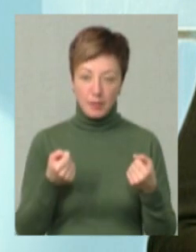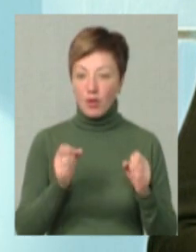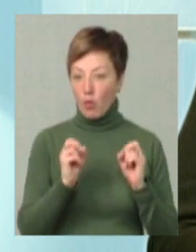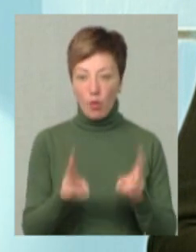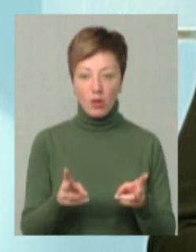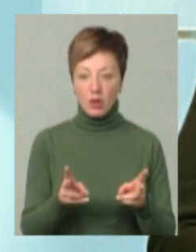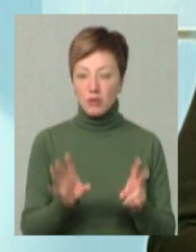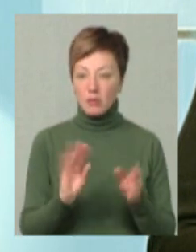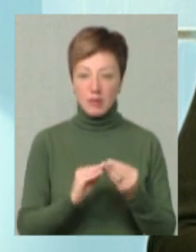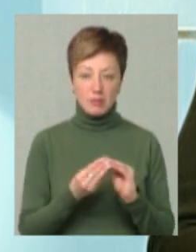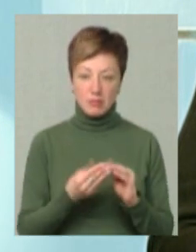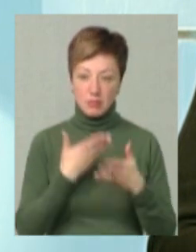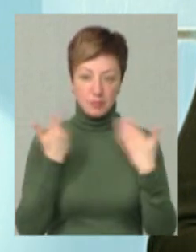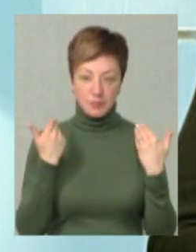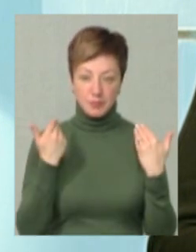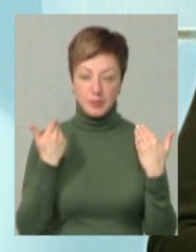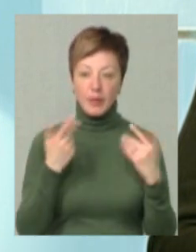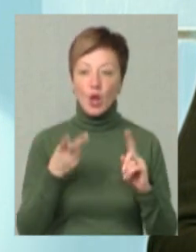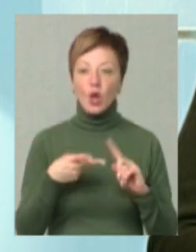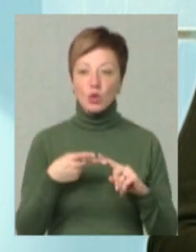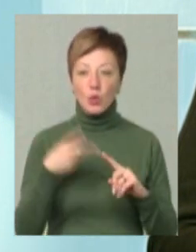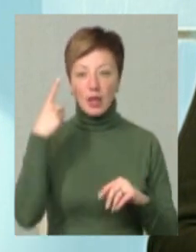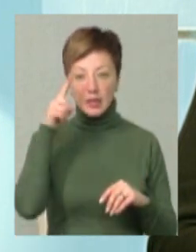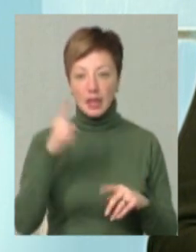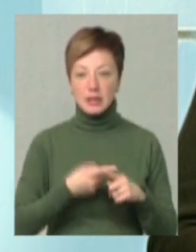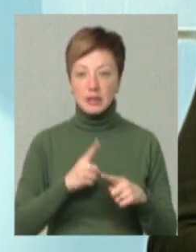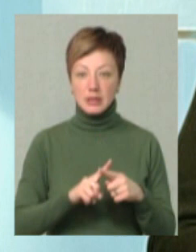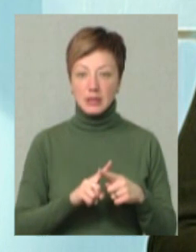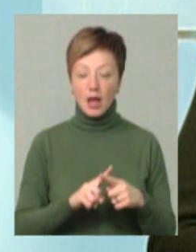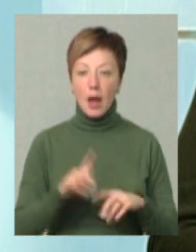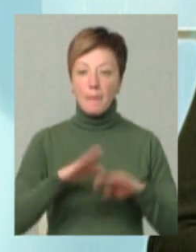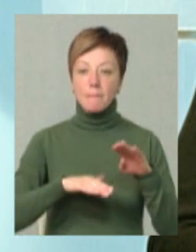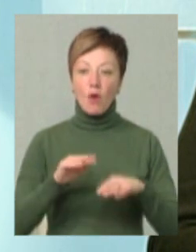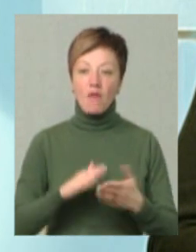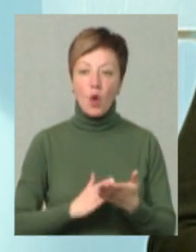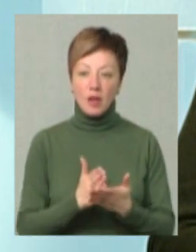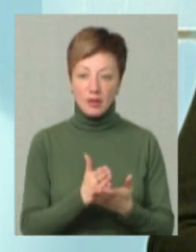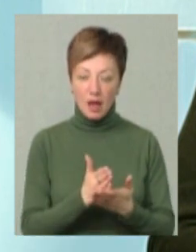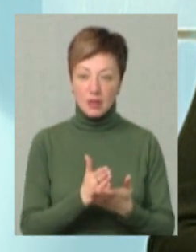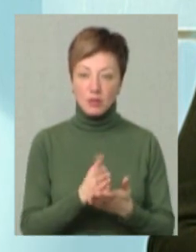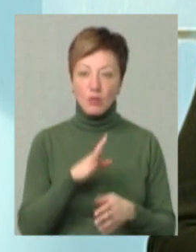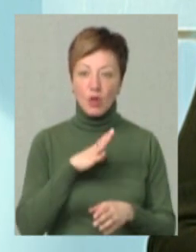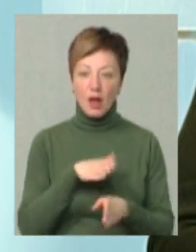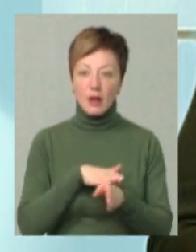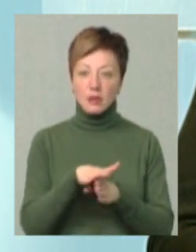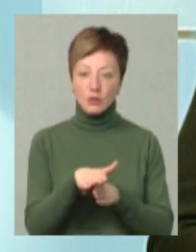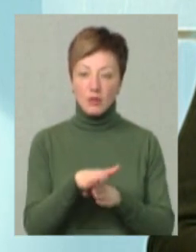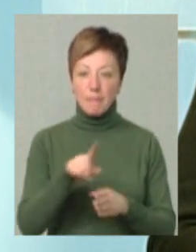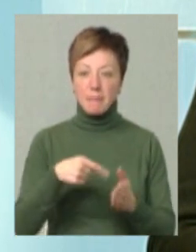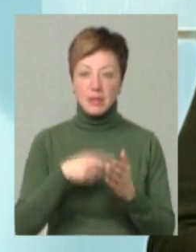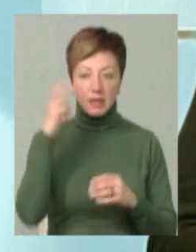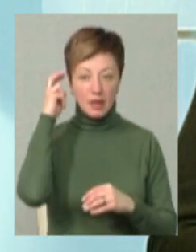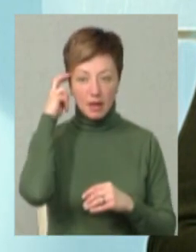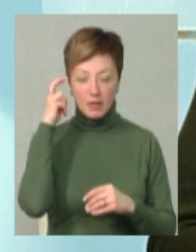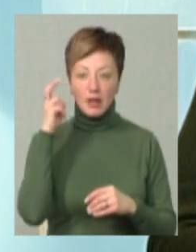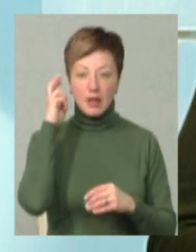Окей, тут взагалі питань немає. Друга ідея – це ідея профорієнтації, яка була реалізована, перш за все, у місті Києві,